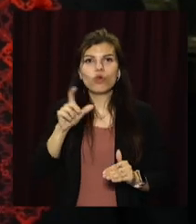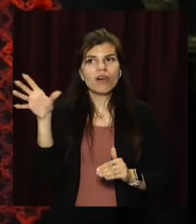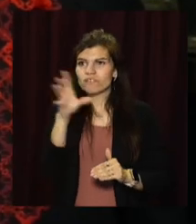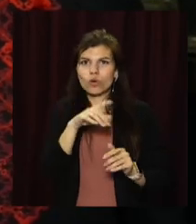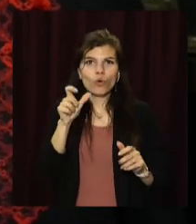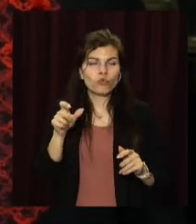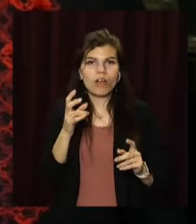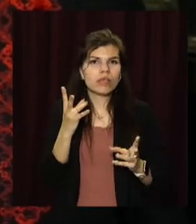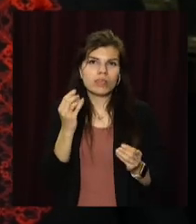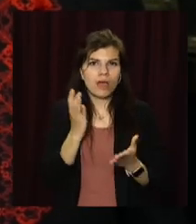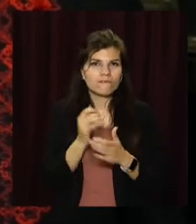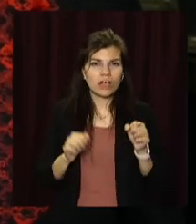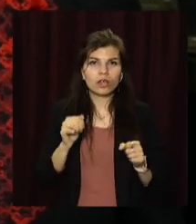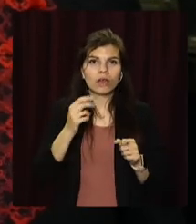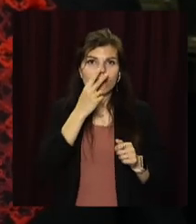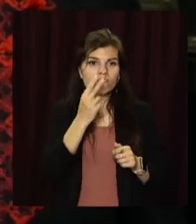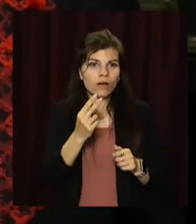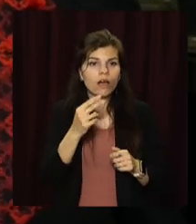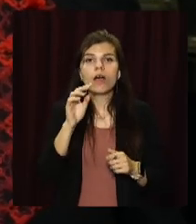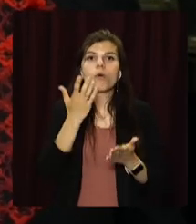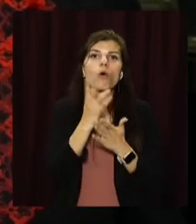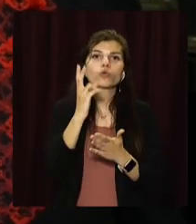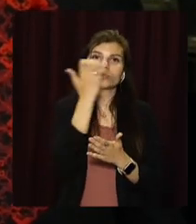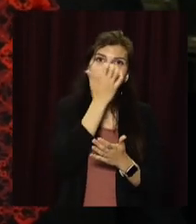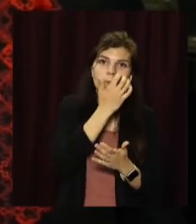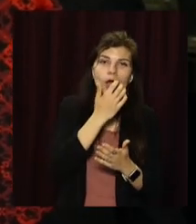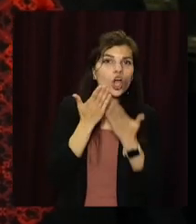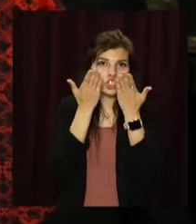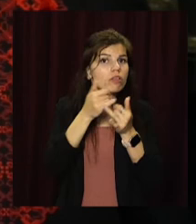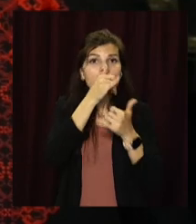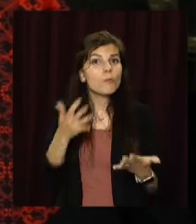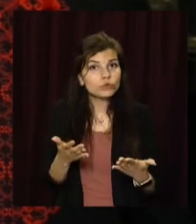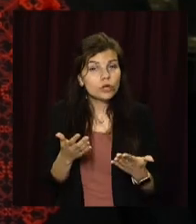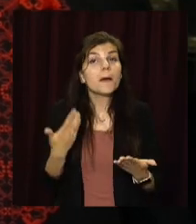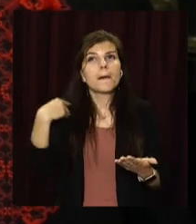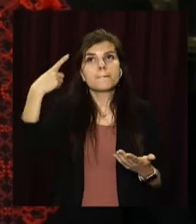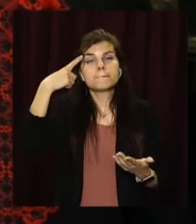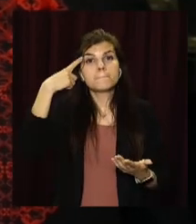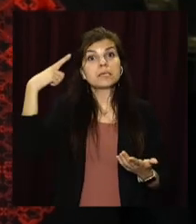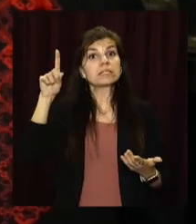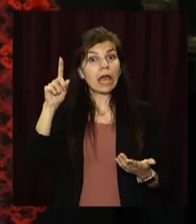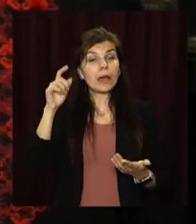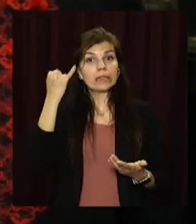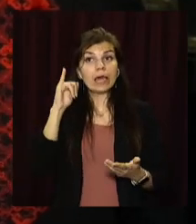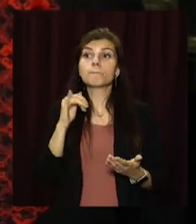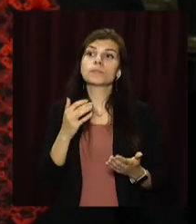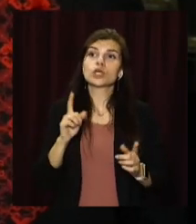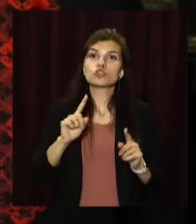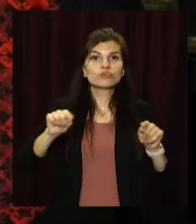мають змогу бачити, тобто не кожен може прочитати книгу, тому виникла ідея саме